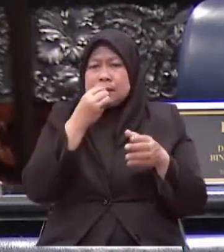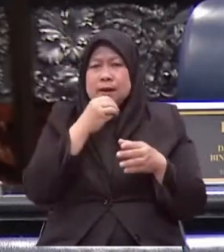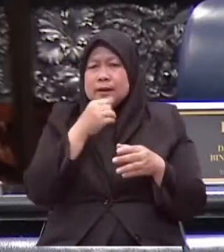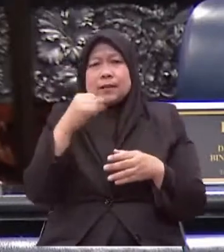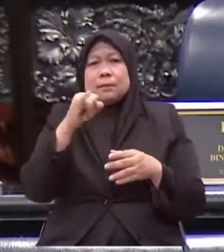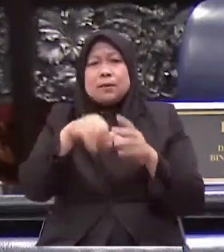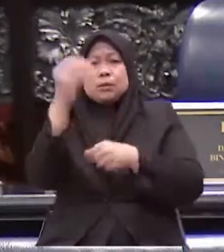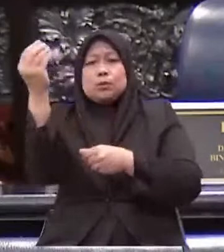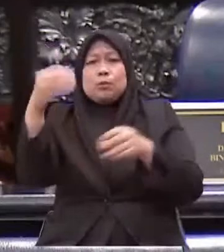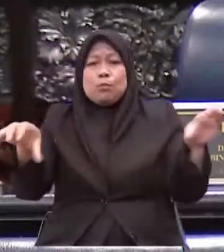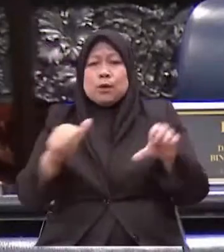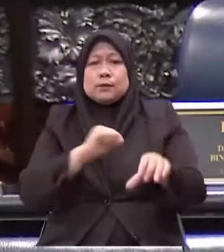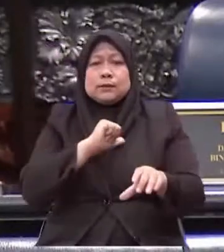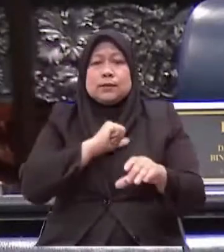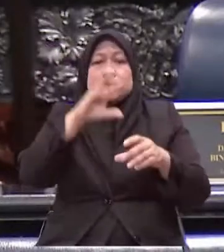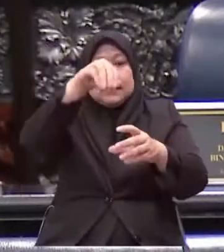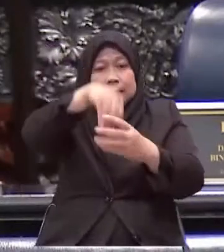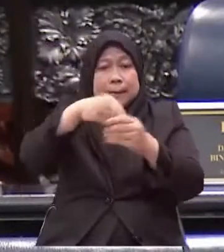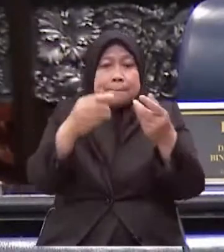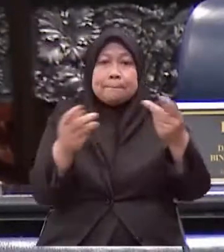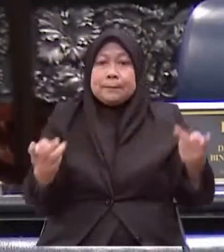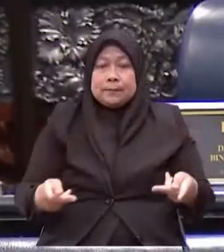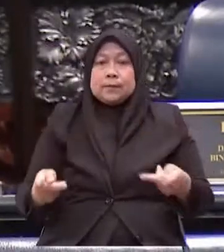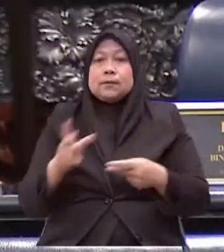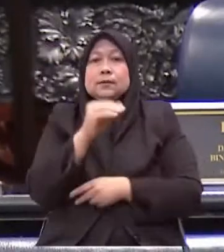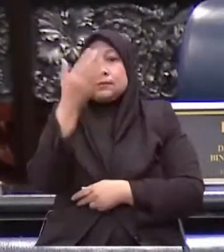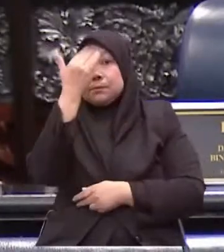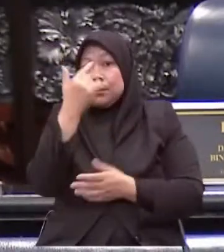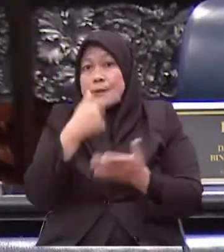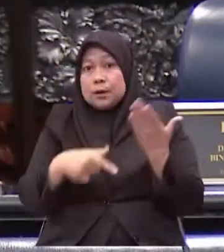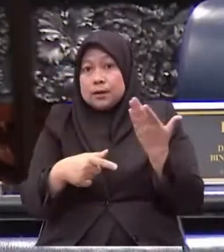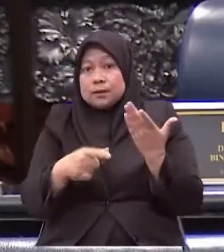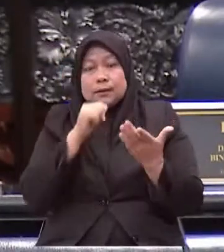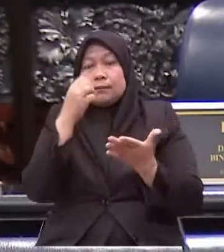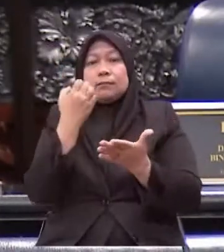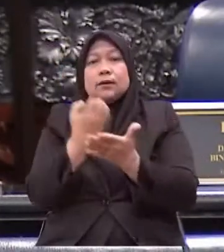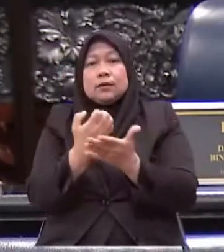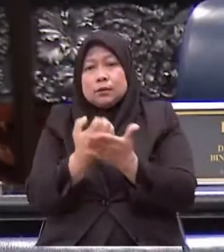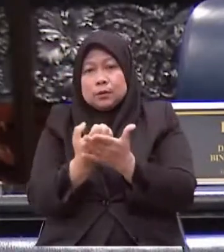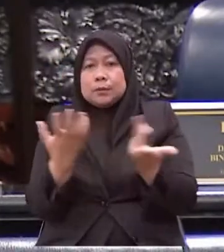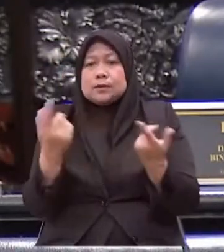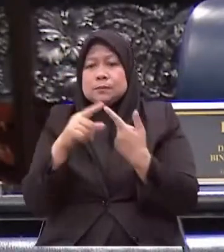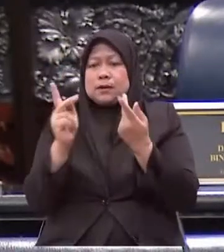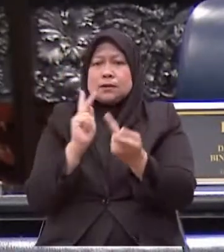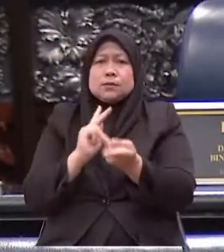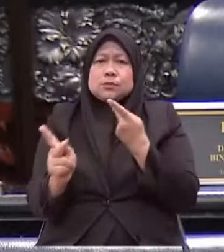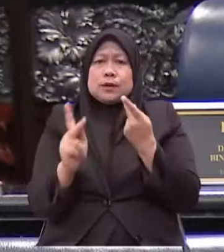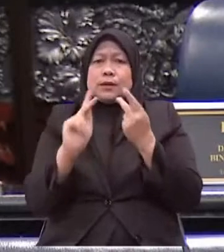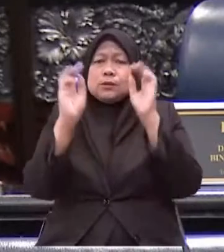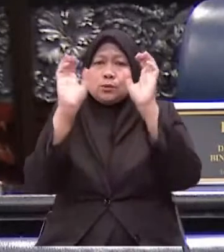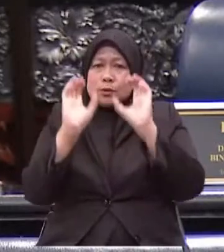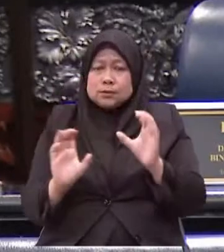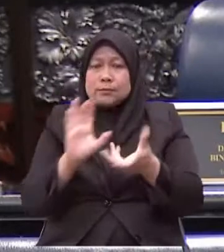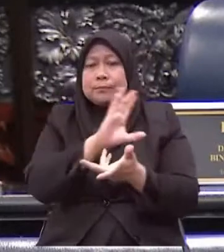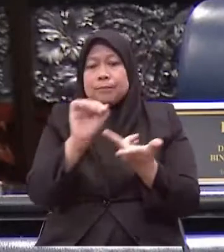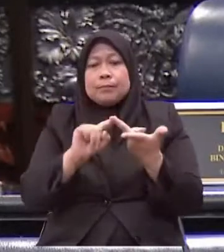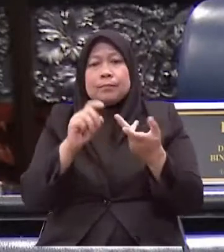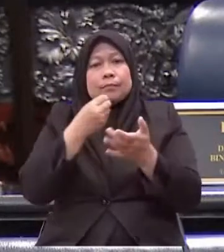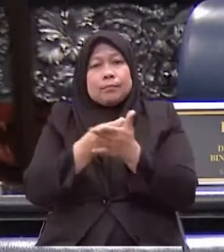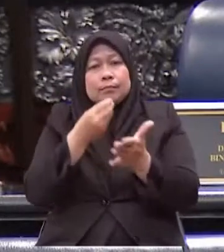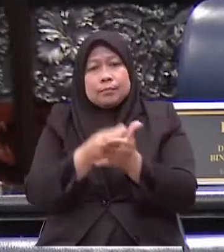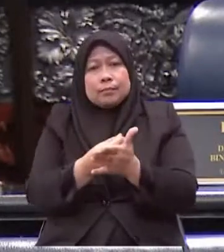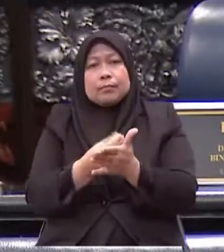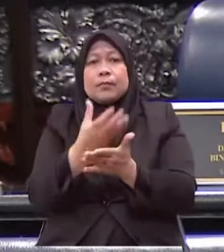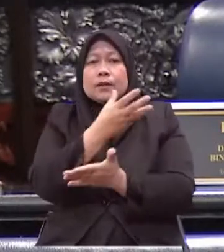dapat dihasilkan secara domestik antaranya disebabkannya tidak ekonomik faktor kesesuaian iklim serta kegagangan sumber